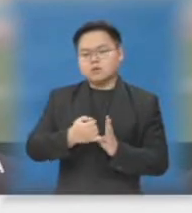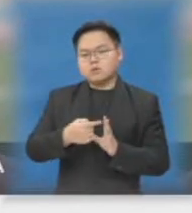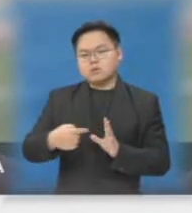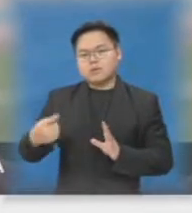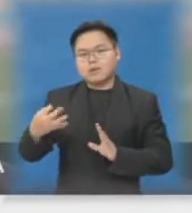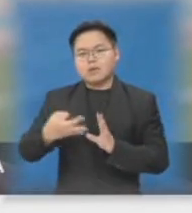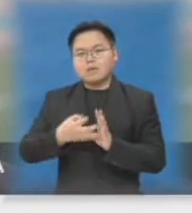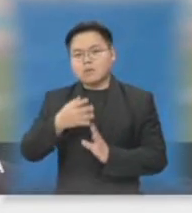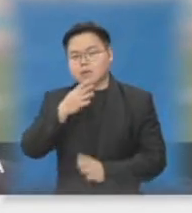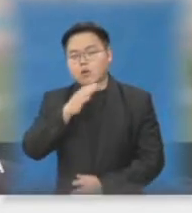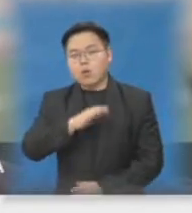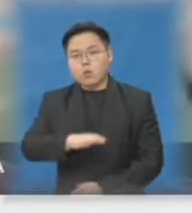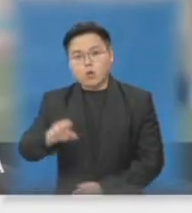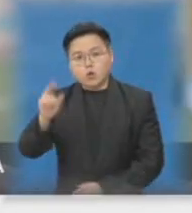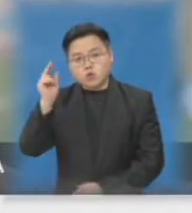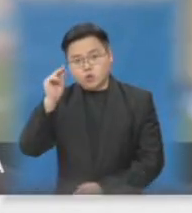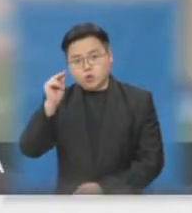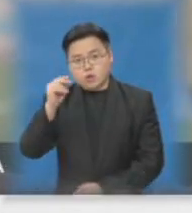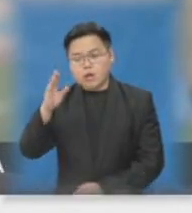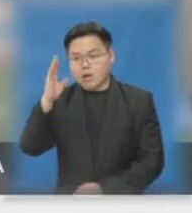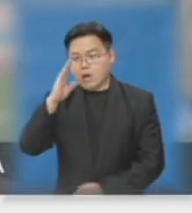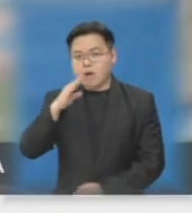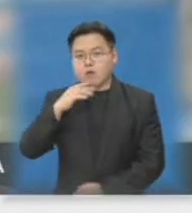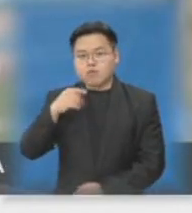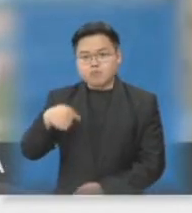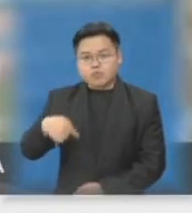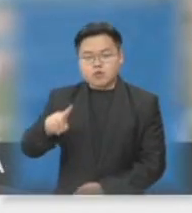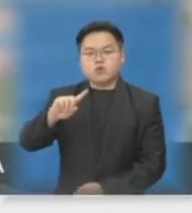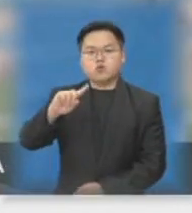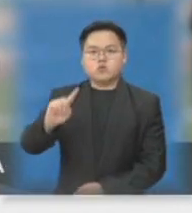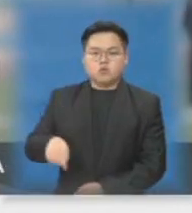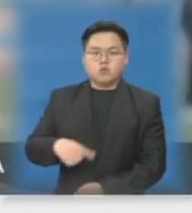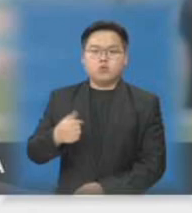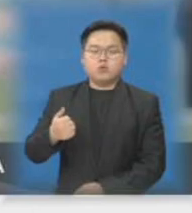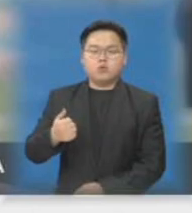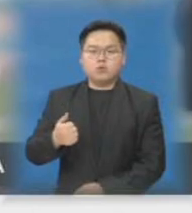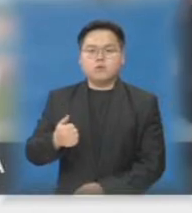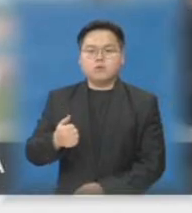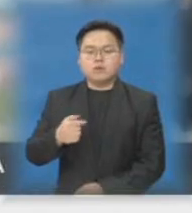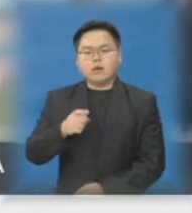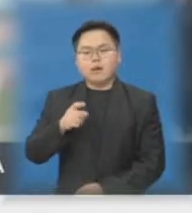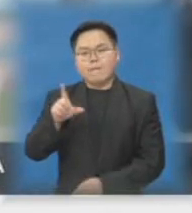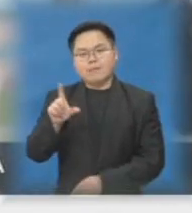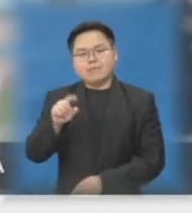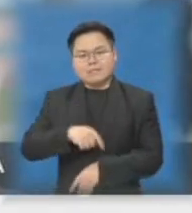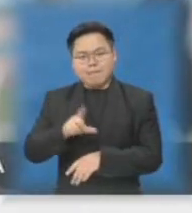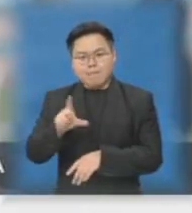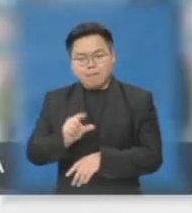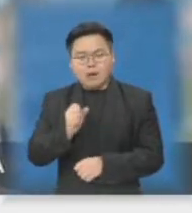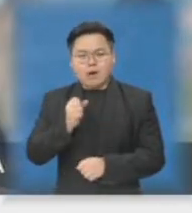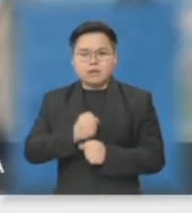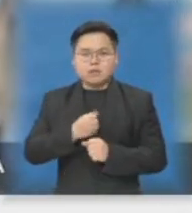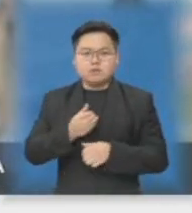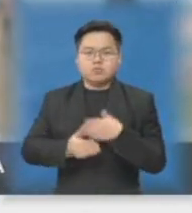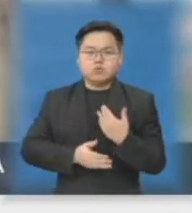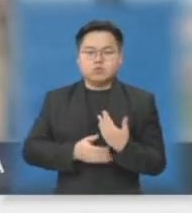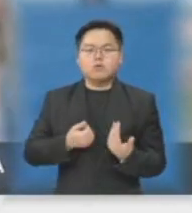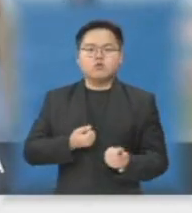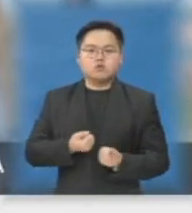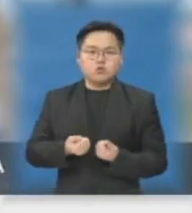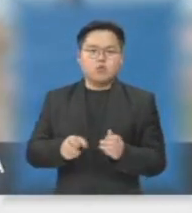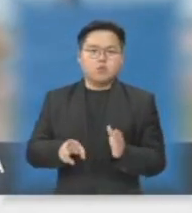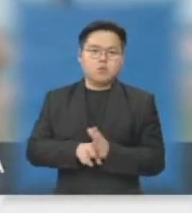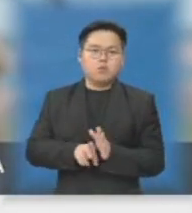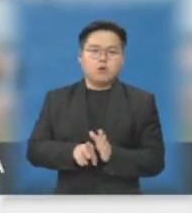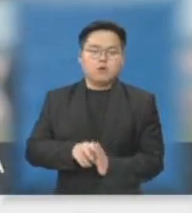хүүхдүүд тө суралцж байгаа хүүхдүүд бол одоо эцэг эхийн зөвшөөрөлтөөр тодорхой хэмжээнд одоо цагийн ажил эхлэх ийм одоо боломж олдсоо бүрдэж байгаа ийм